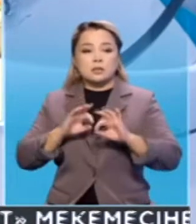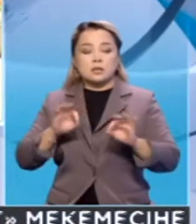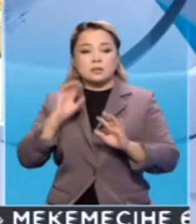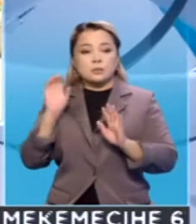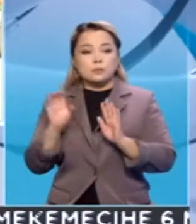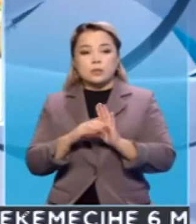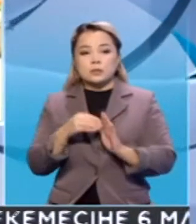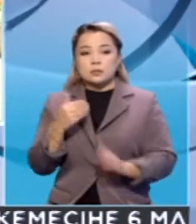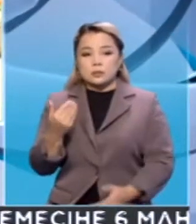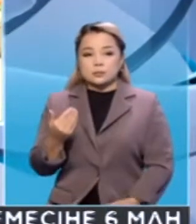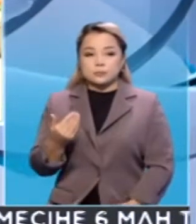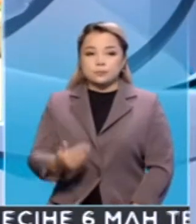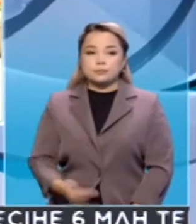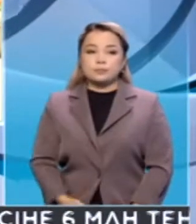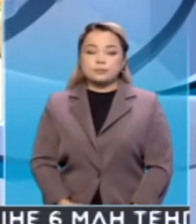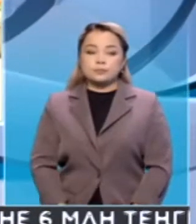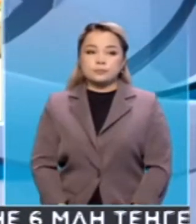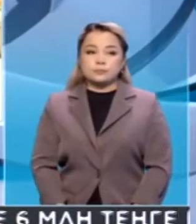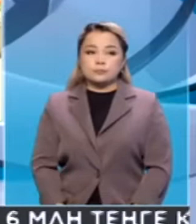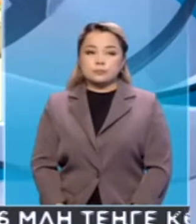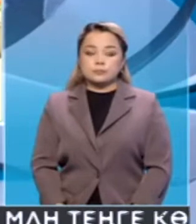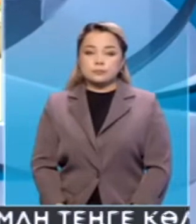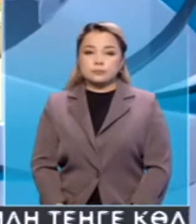Досжан, эфирдесің.